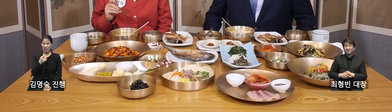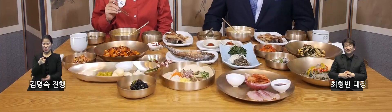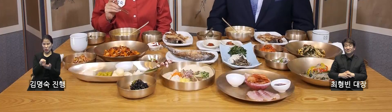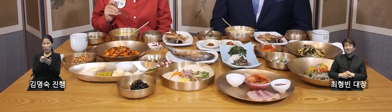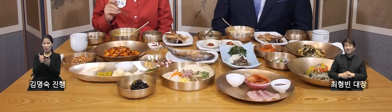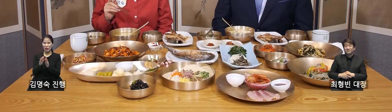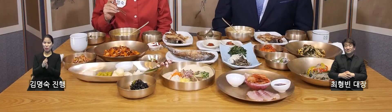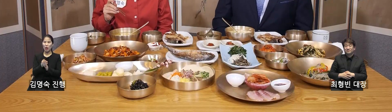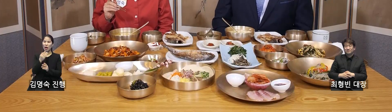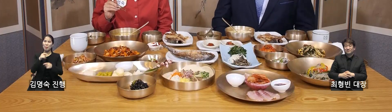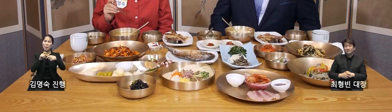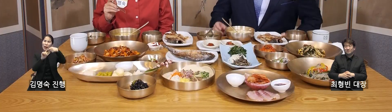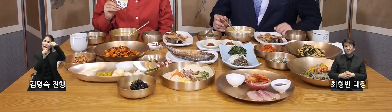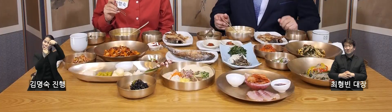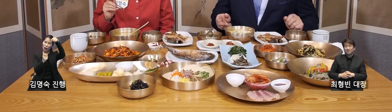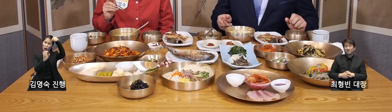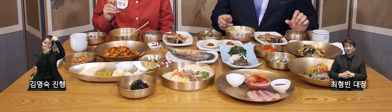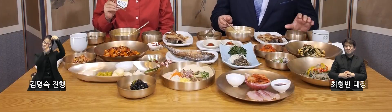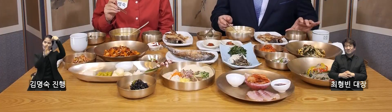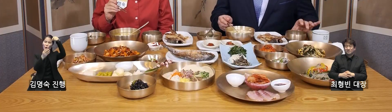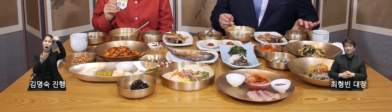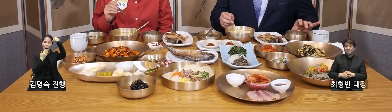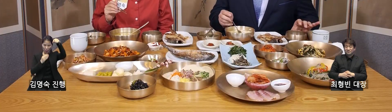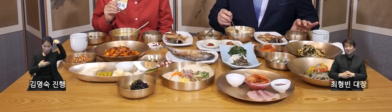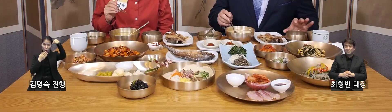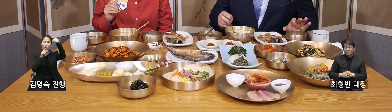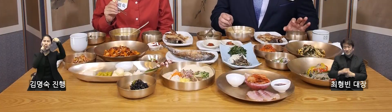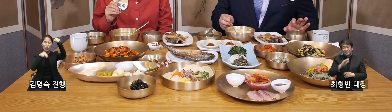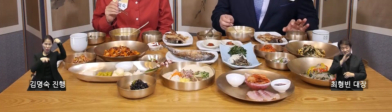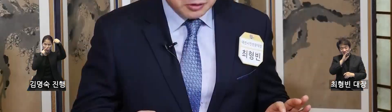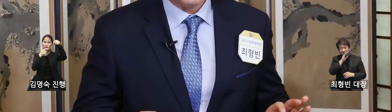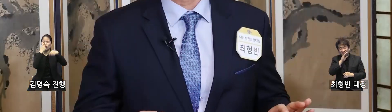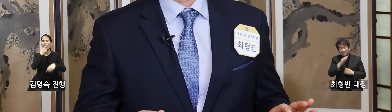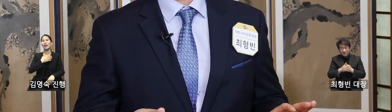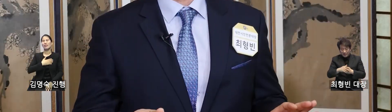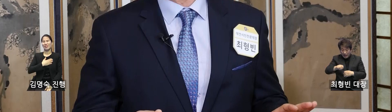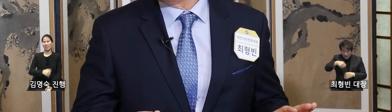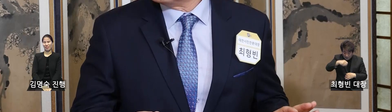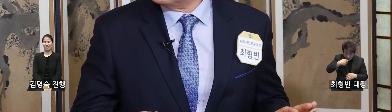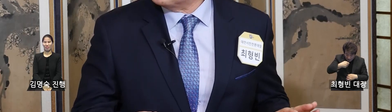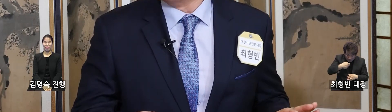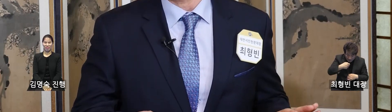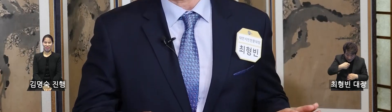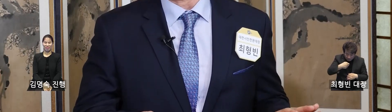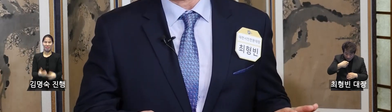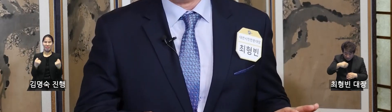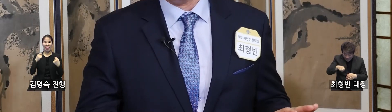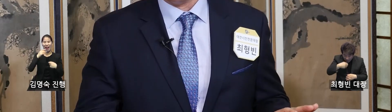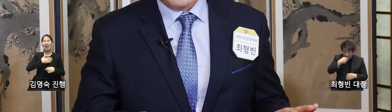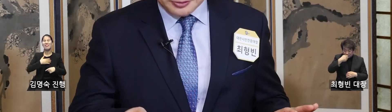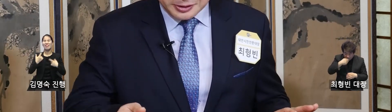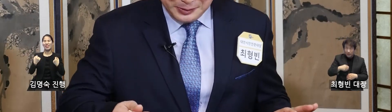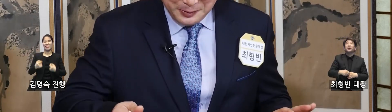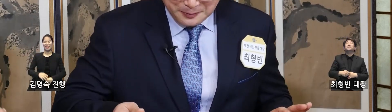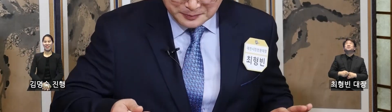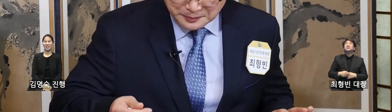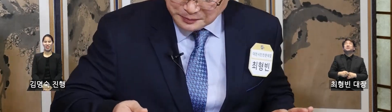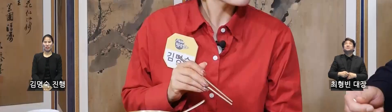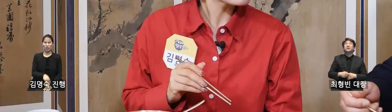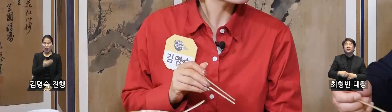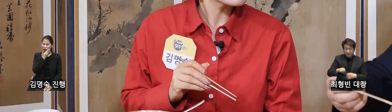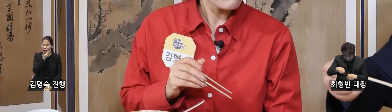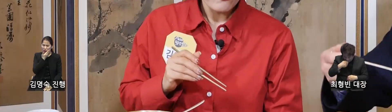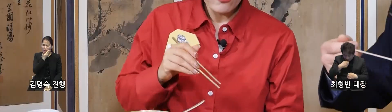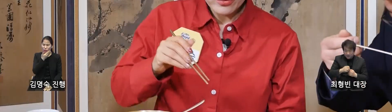쓸 때 뭐 오는 이제 알겠어요 그렇죠 네 아마 음식을 먹고 걸기 찾아보고 어업 안주로 먹고 비싸다 거예요 이거